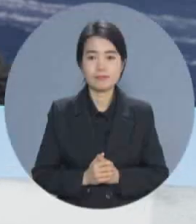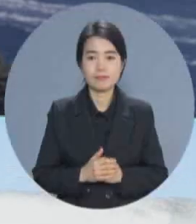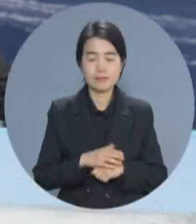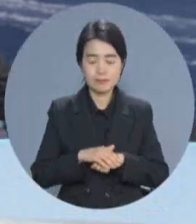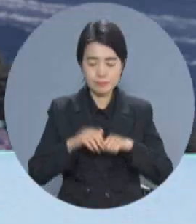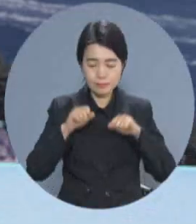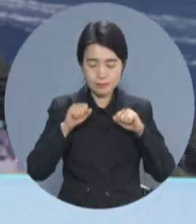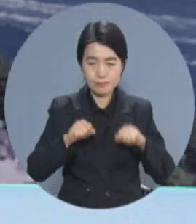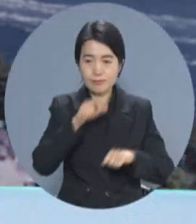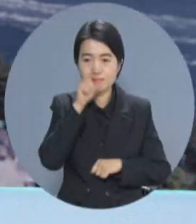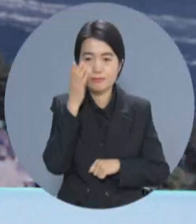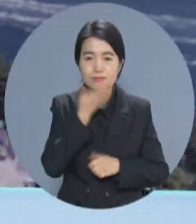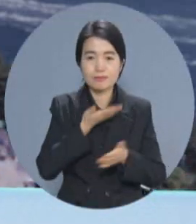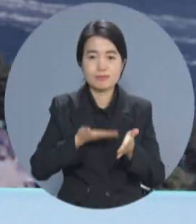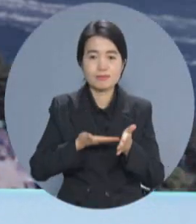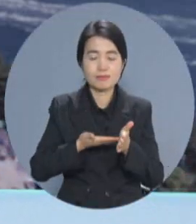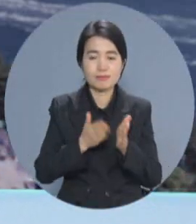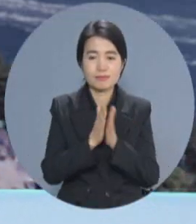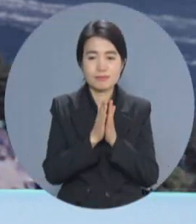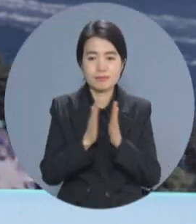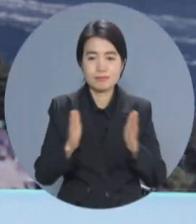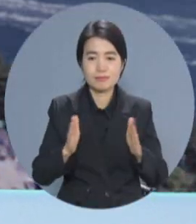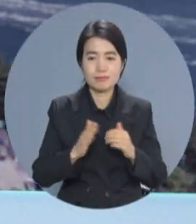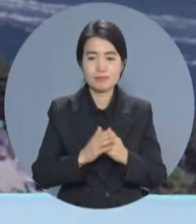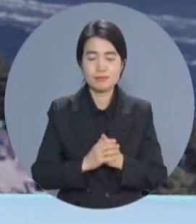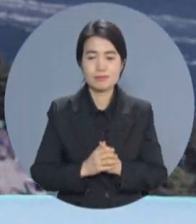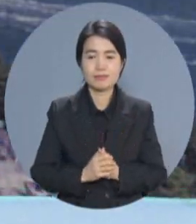여러분 안녕하십니까? 여수 MBC 뉴스데스크입니다.